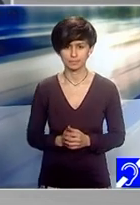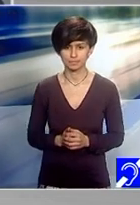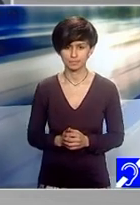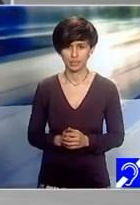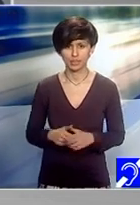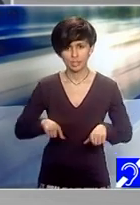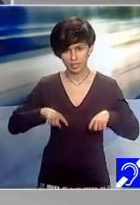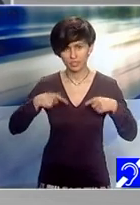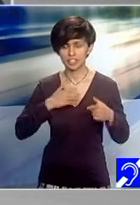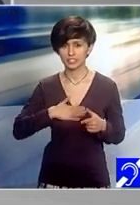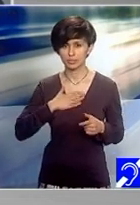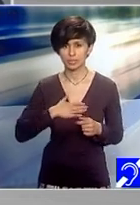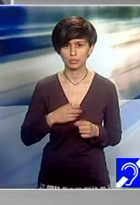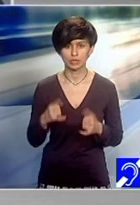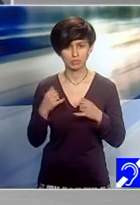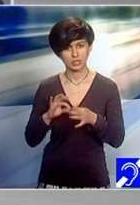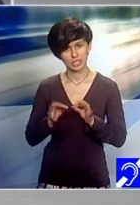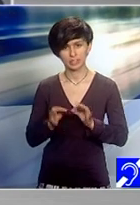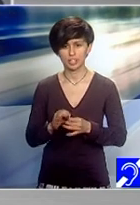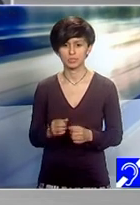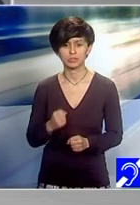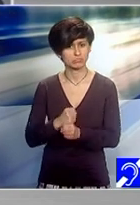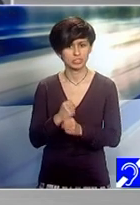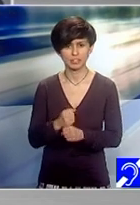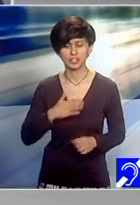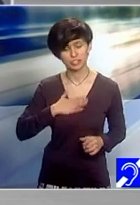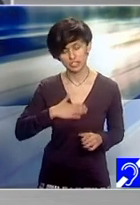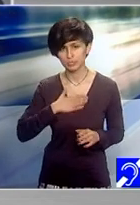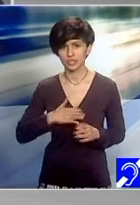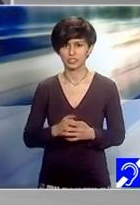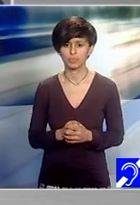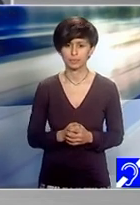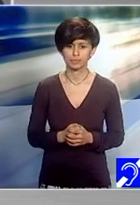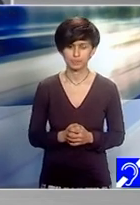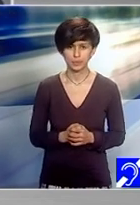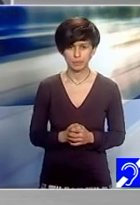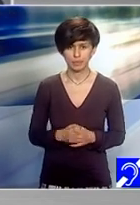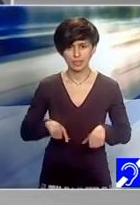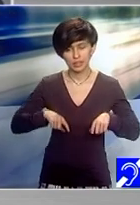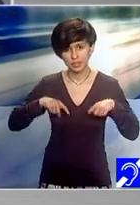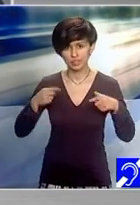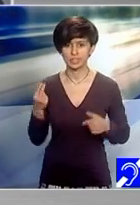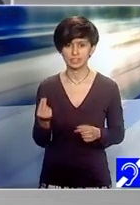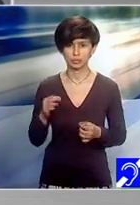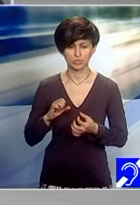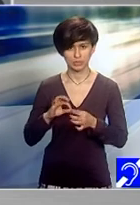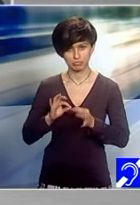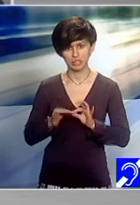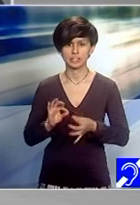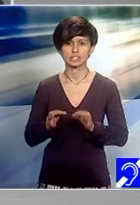poți să faci ceea ce îți place, să joci fotbal, să mergi la nou, să te uiți la un film. Viață bună înseamnă